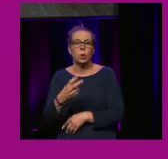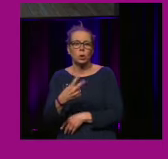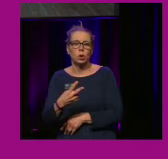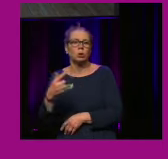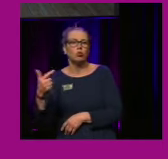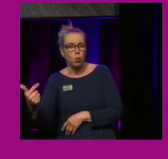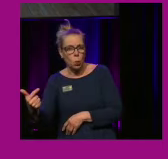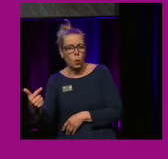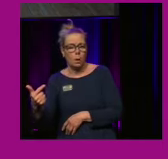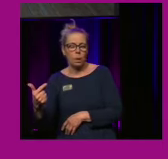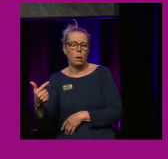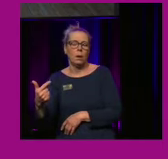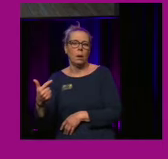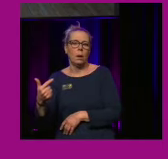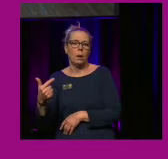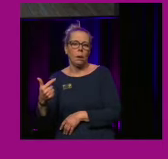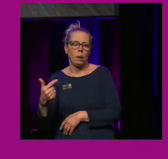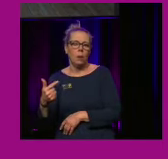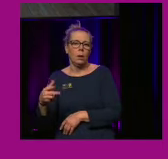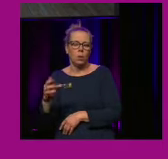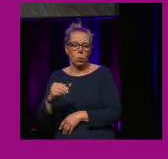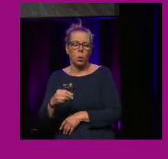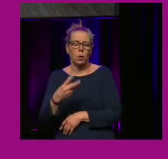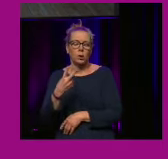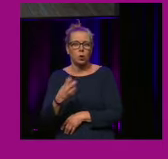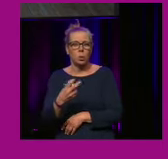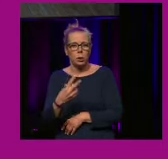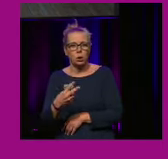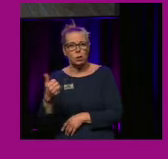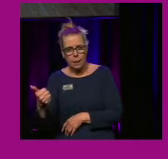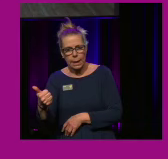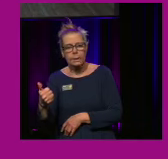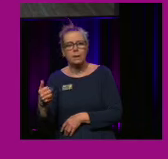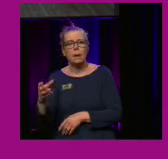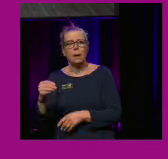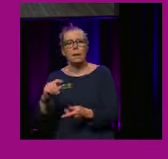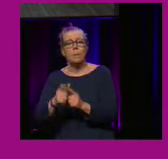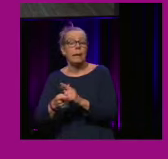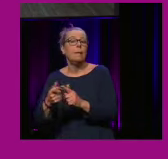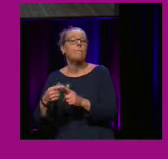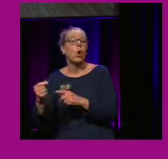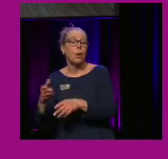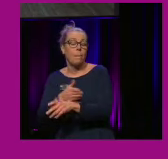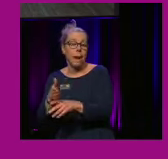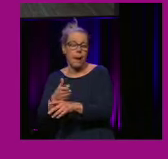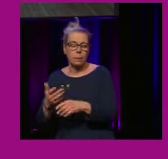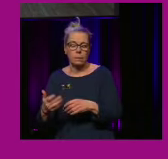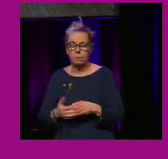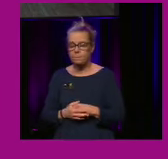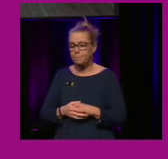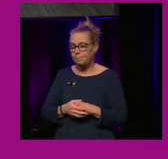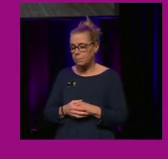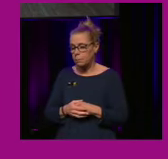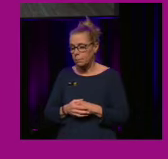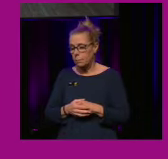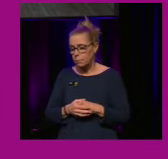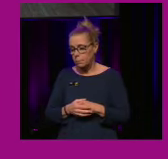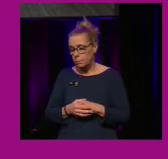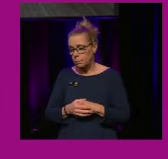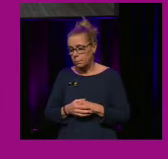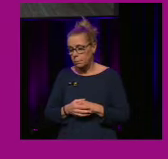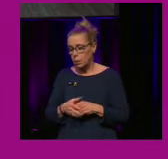valet 2026 som kommer att innebära att man har det här valet emellan. Och då har vi framfört